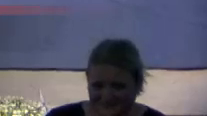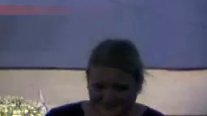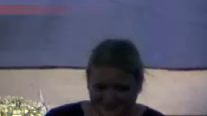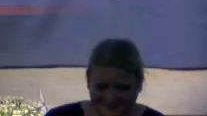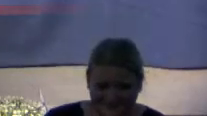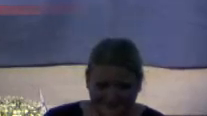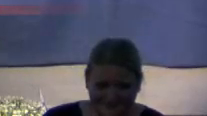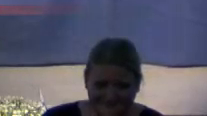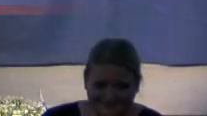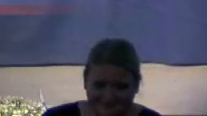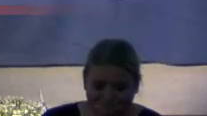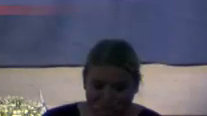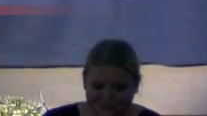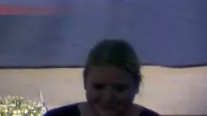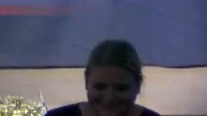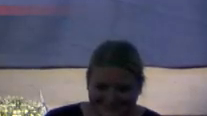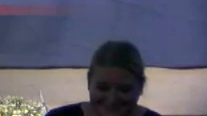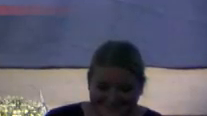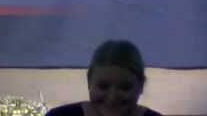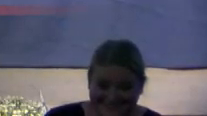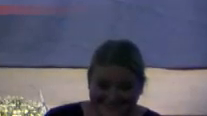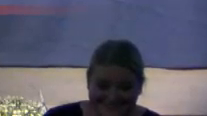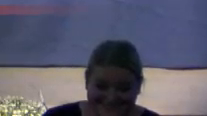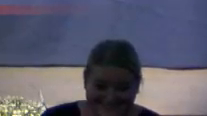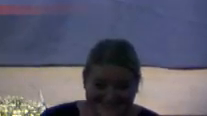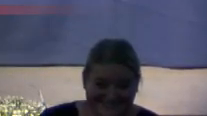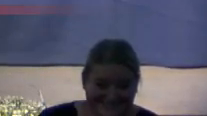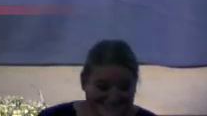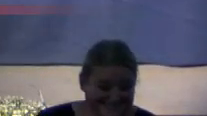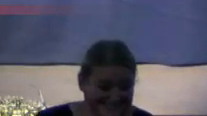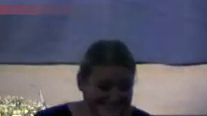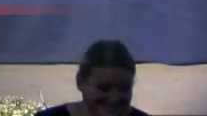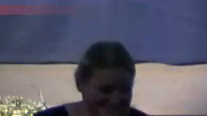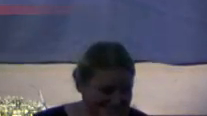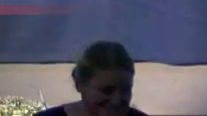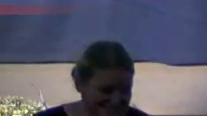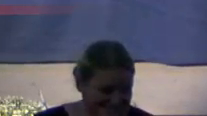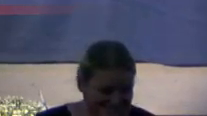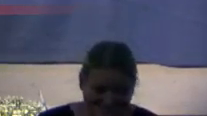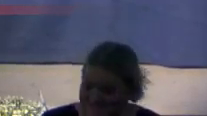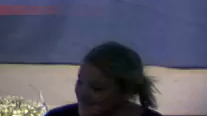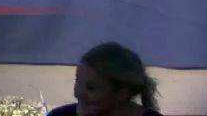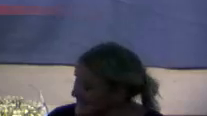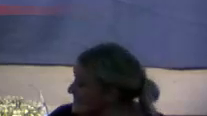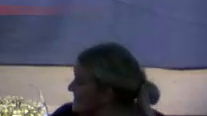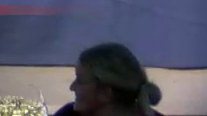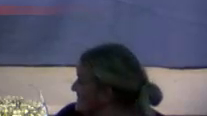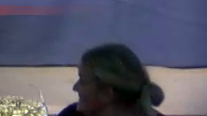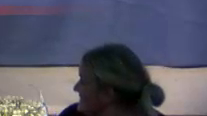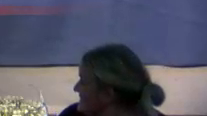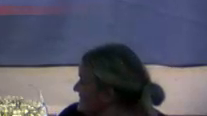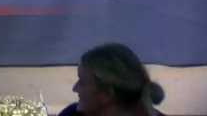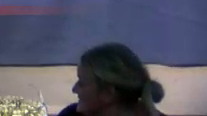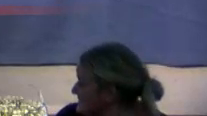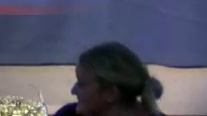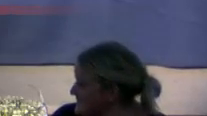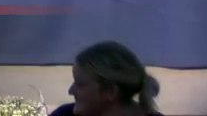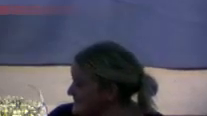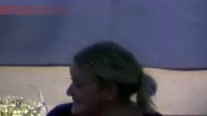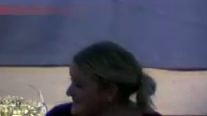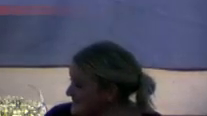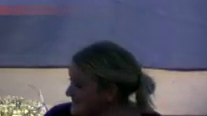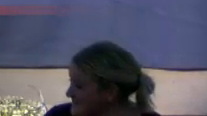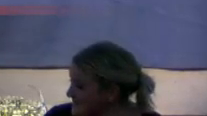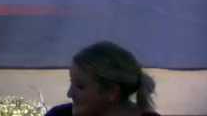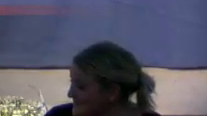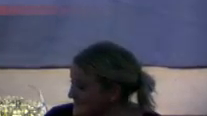con, thương con, dạy con. Con muốn nói cảm ơn ba mẹ vì lúc khi con không muốn làm điều đó thì ba mẹ nói cố lên.